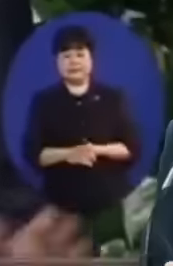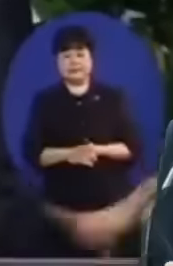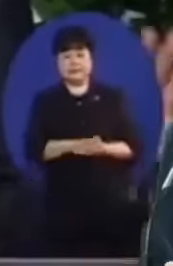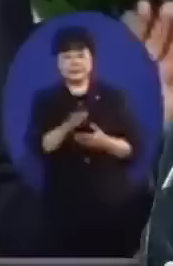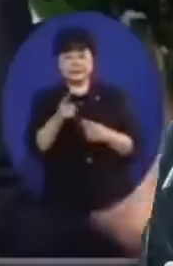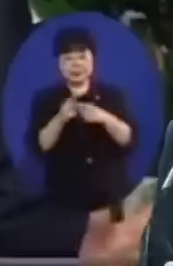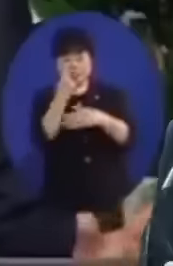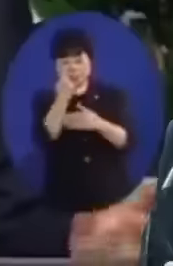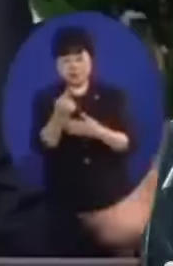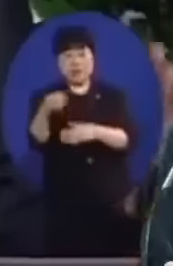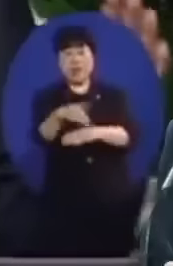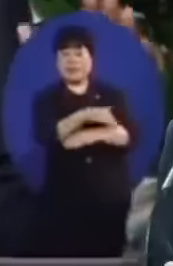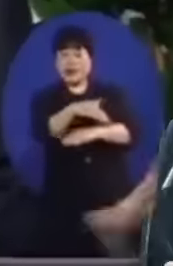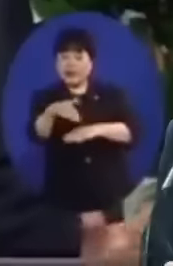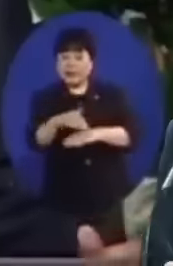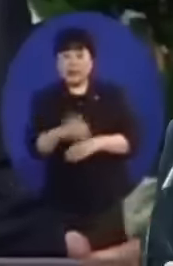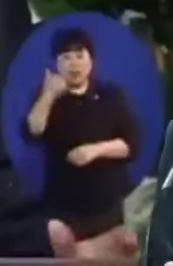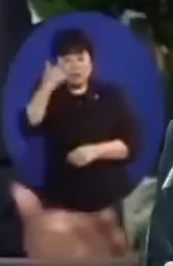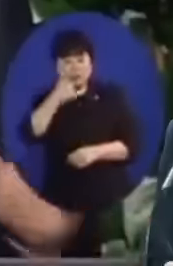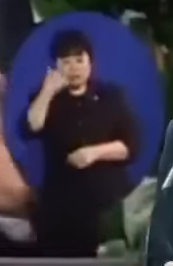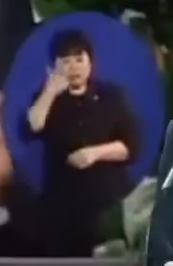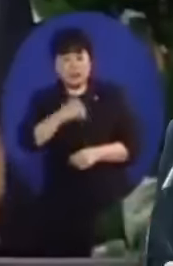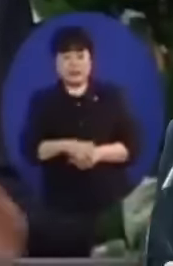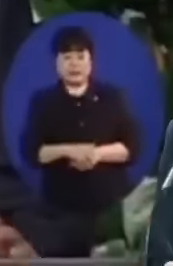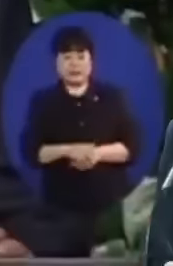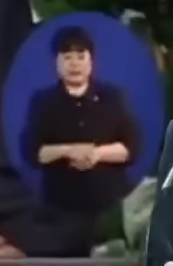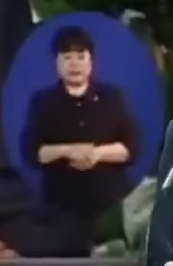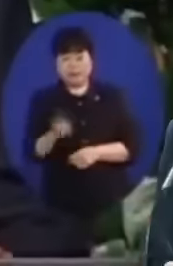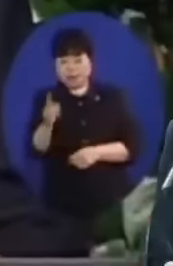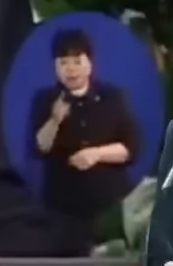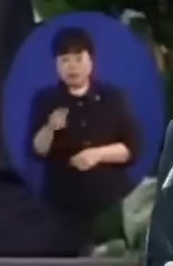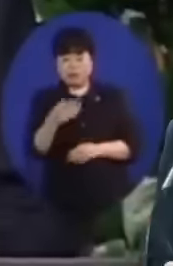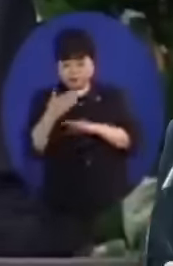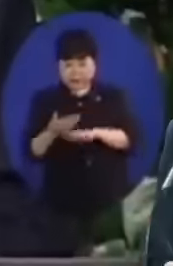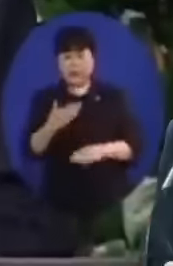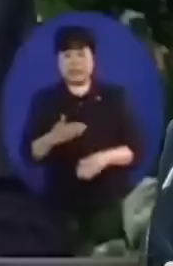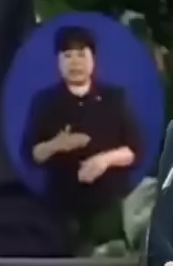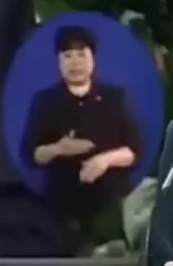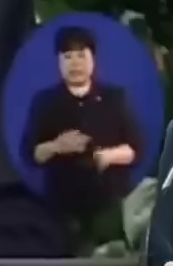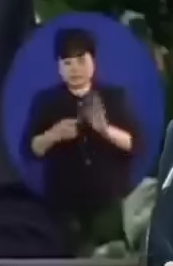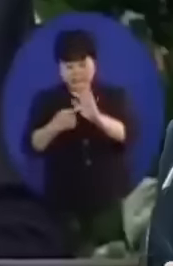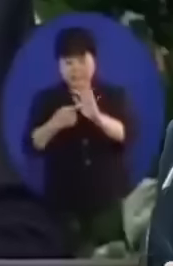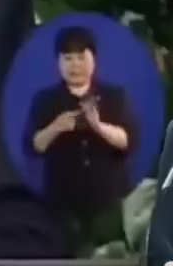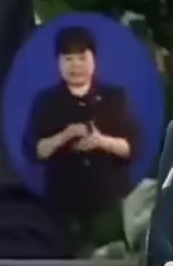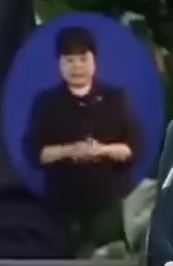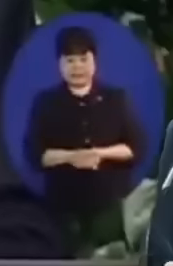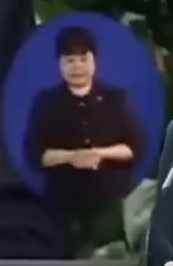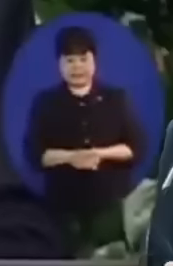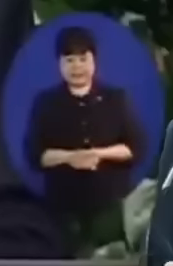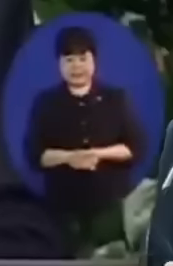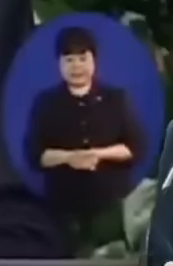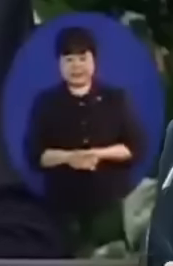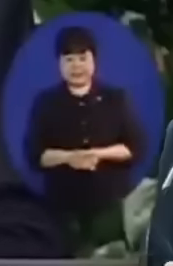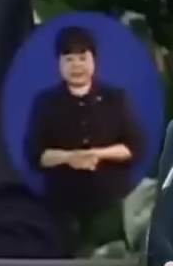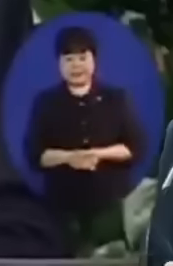우리가 교회 왔다 갔다 하면 누구보다 무엇이 달라도 달라져야 하는 것입니다.